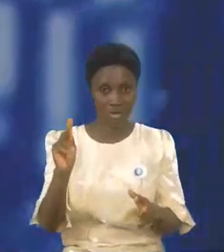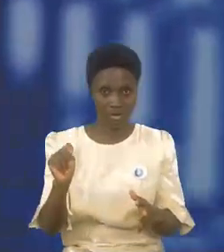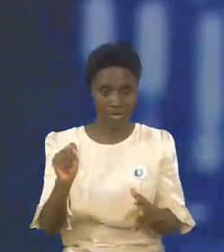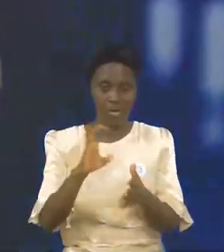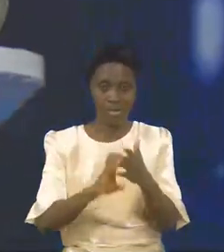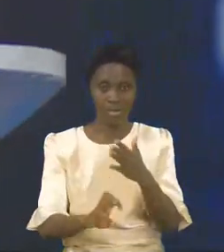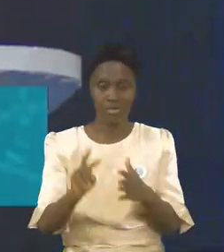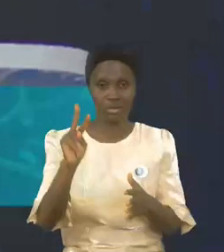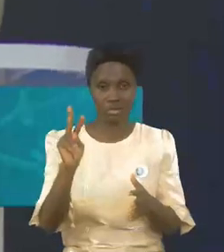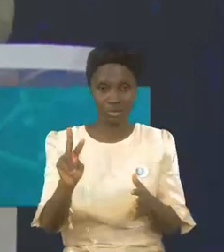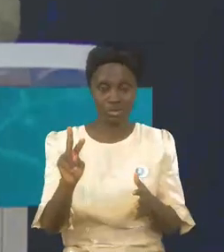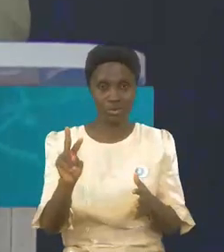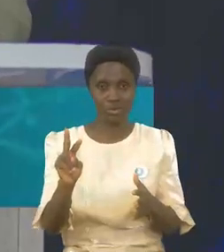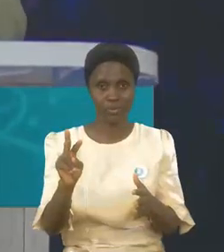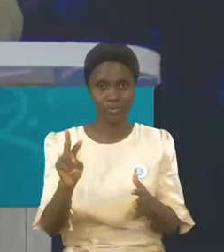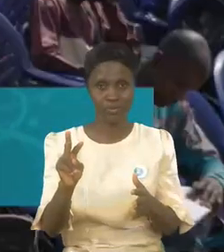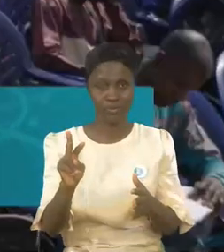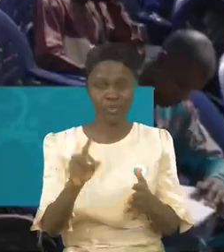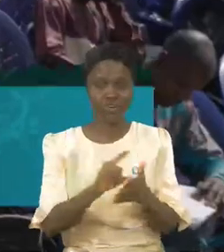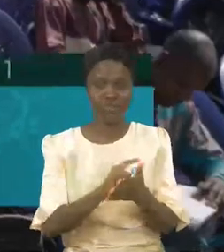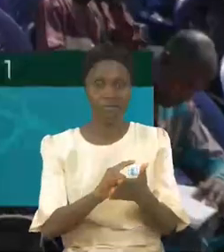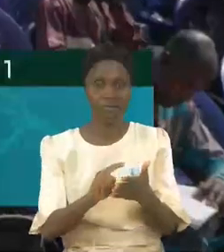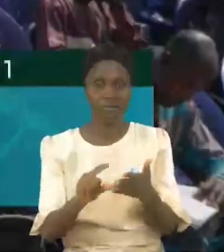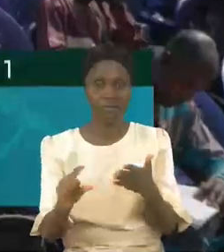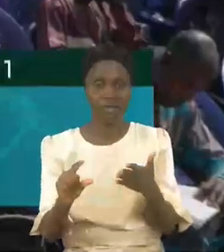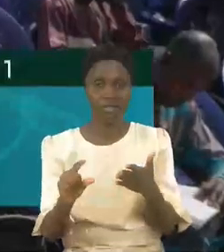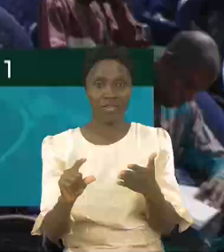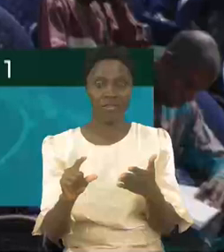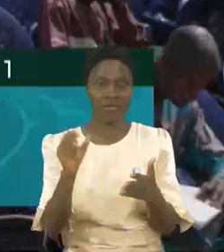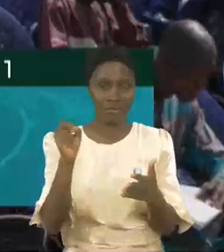des animaux, voyons ce que le Nouveau Testament nous dit.